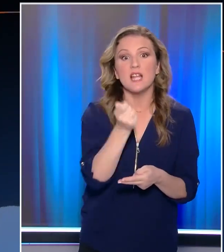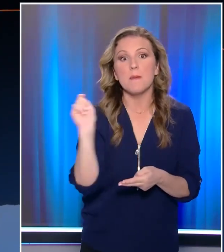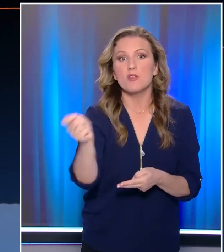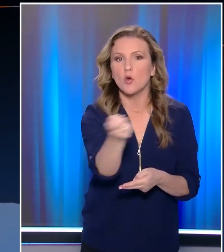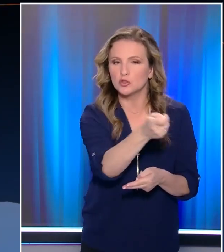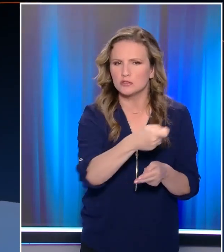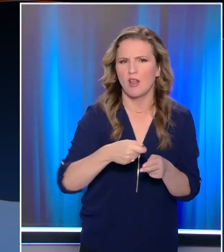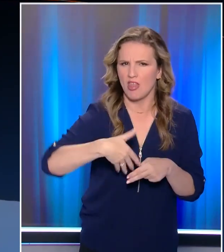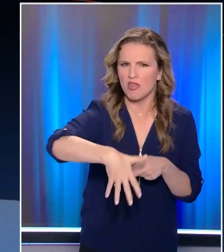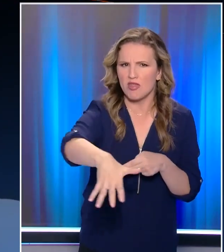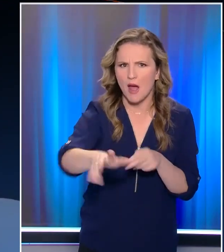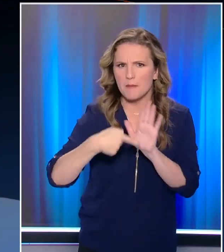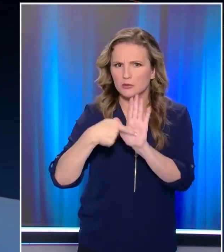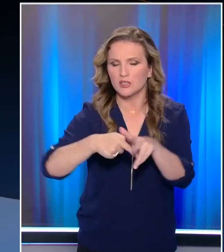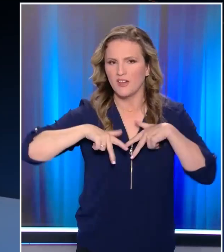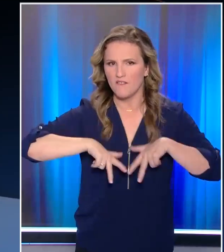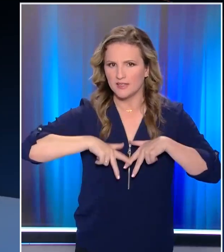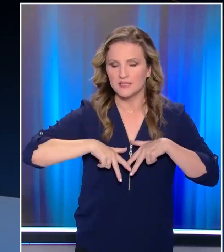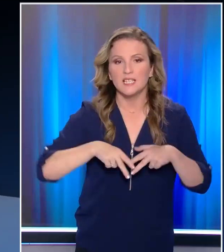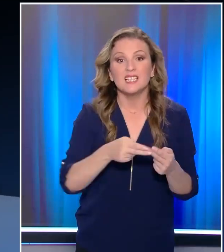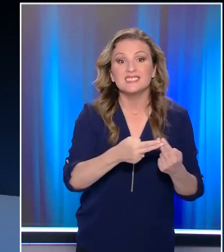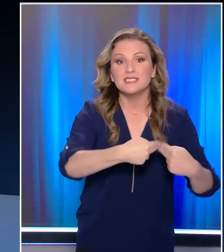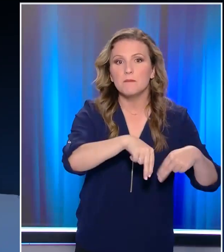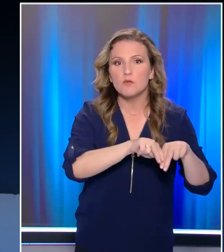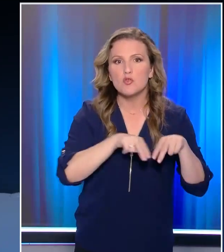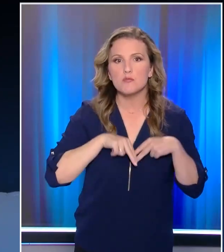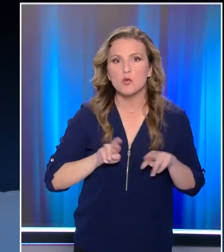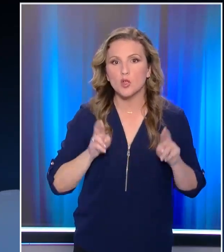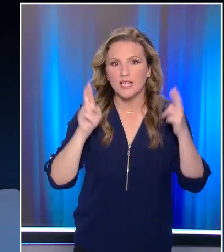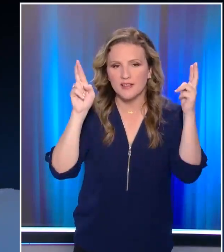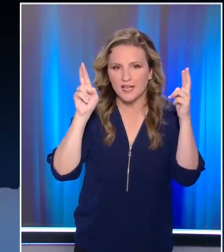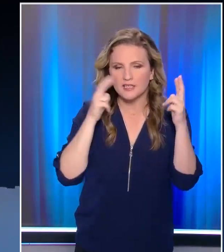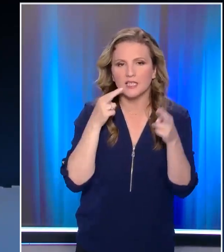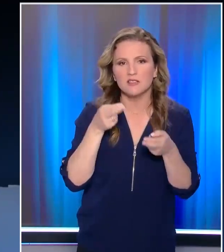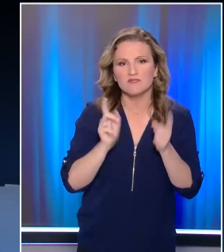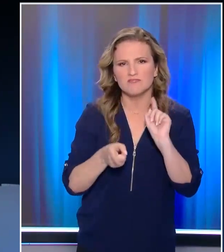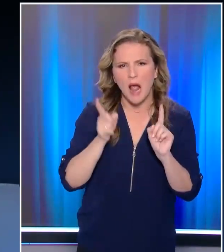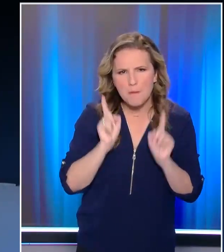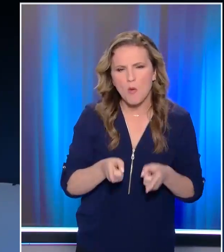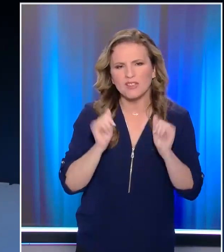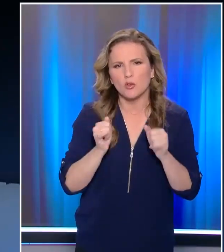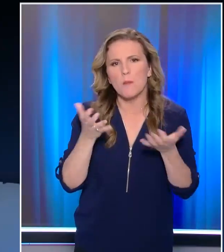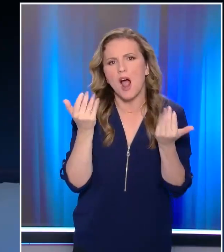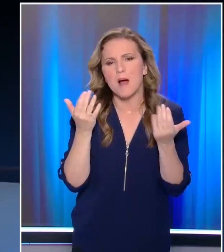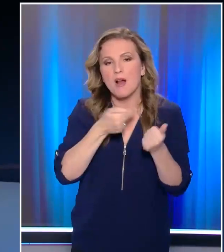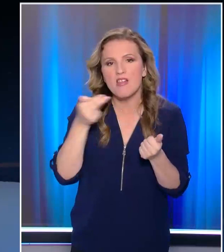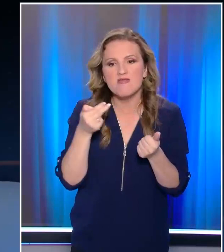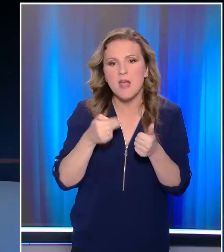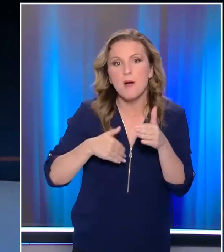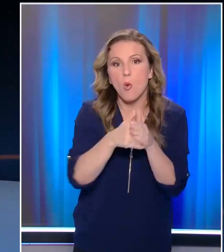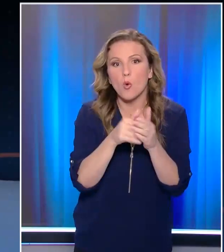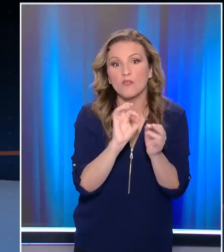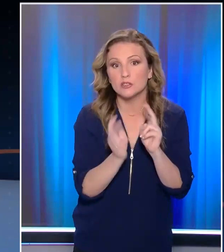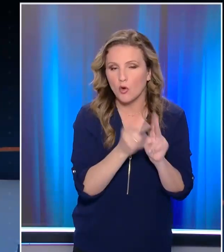κυβέρνηση. Την ίδια ώρα το Συμβούλιο των Υπουργών Ενέργειας δεν κατέληξε σε συμφωνία για το πλαφόν στο φυσικό αέριο, με το βάρος πλέον να πέφτει